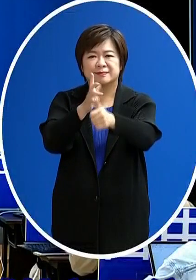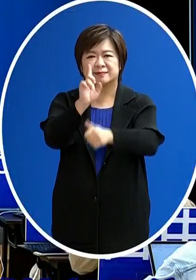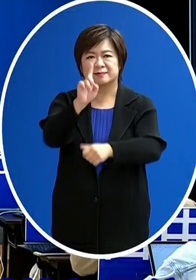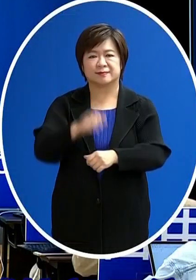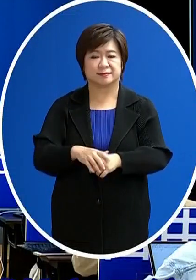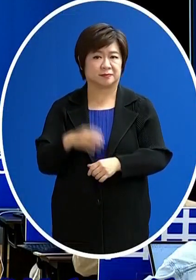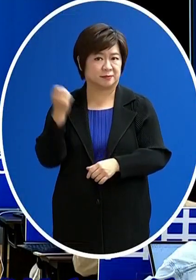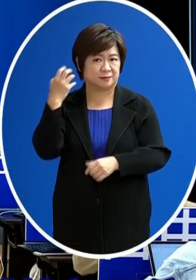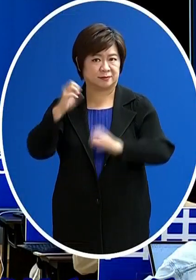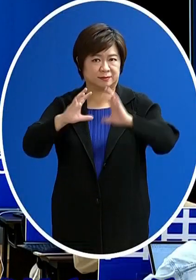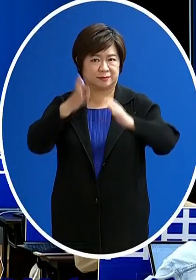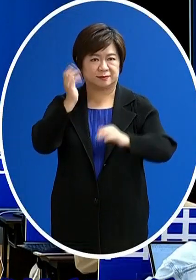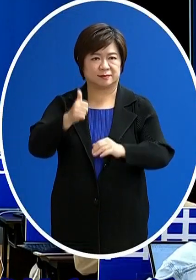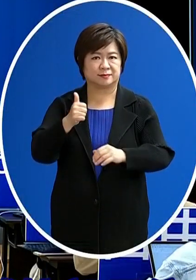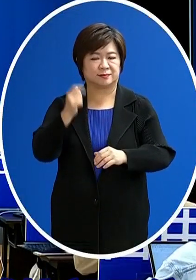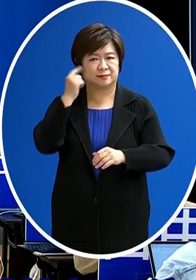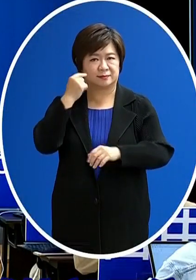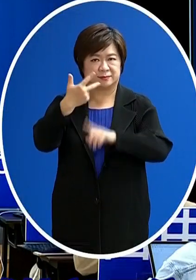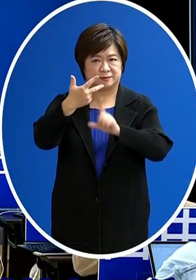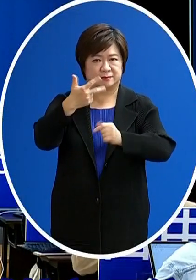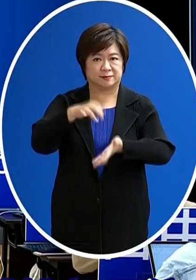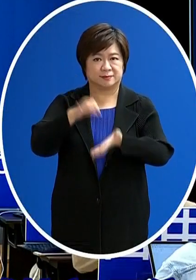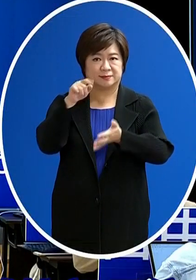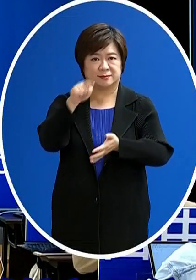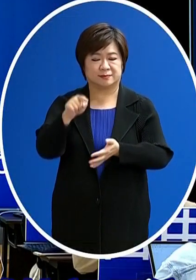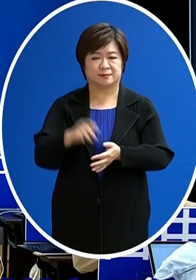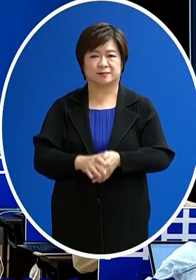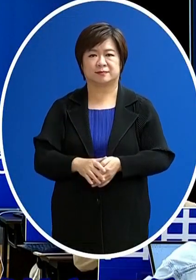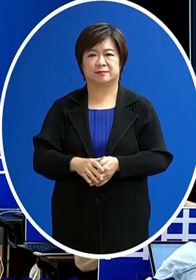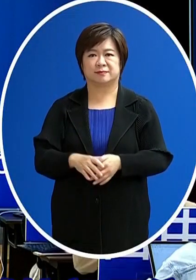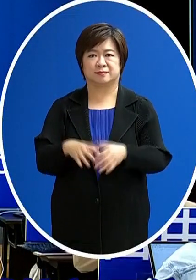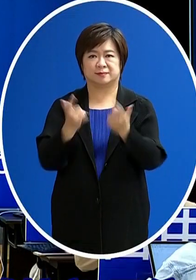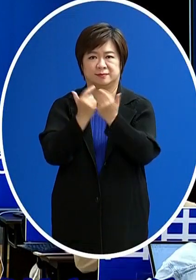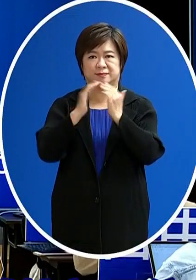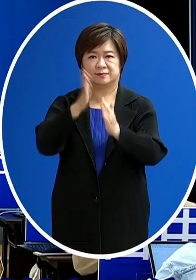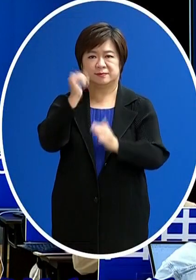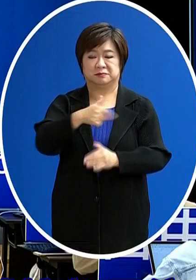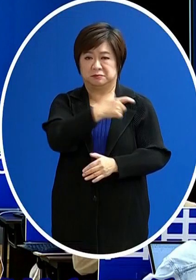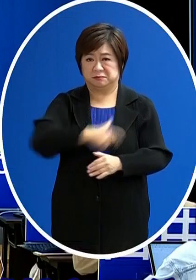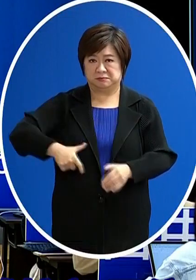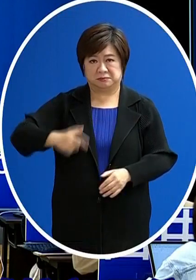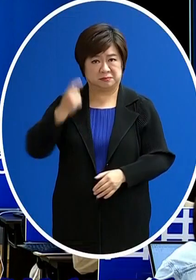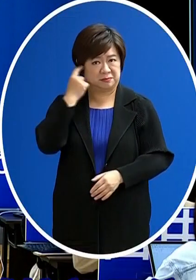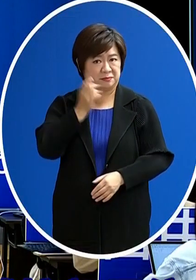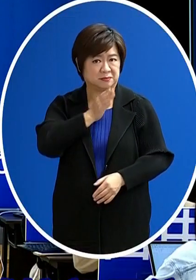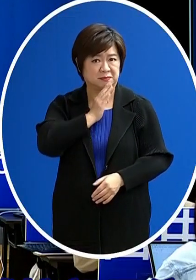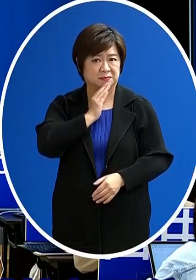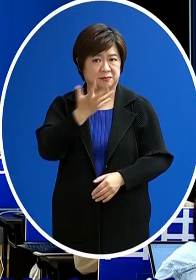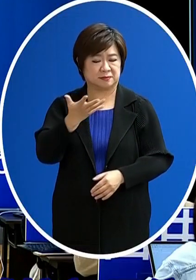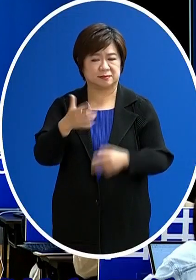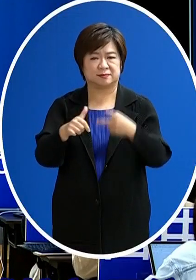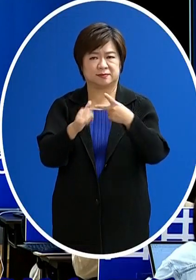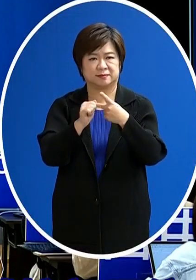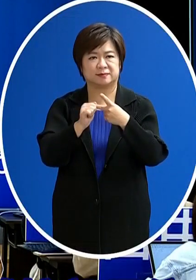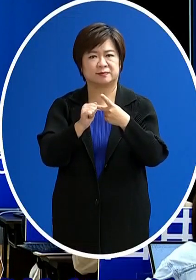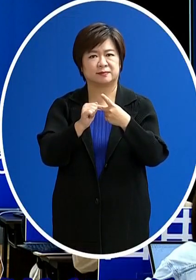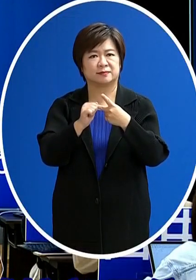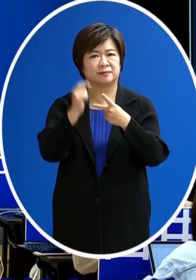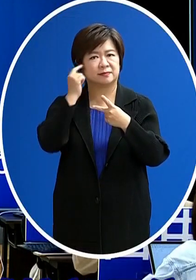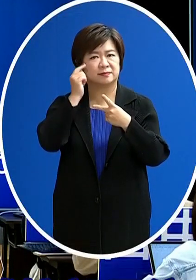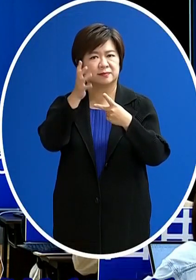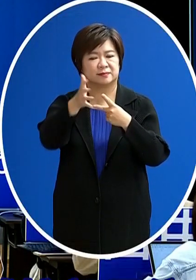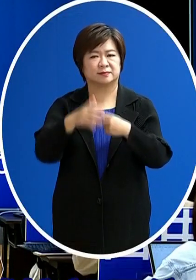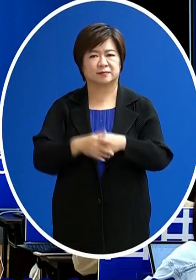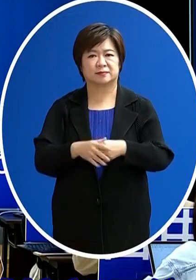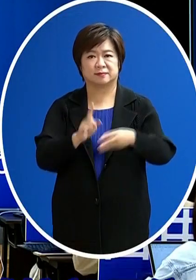传出总统铁了心要在七月提名您出来选市长，有没有这一回事？好，然后第二题是想请